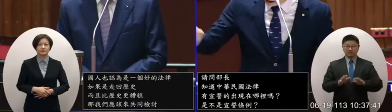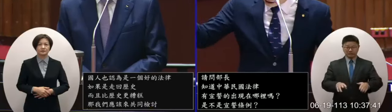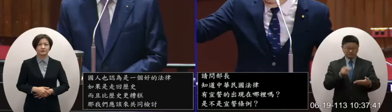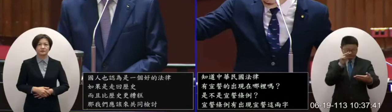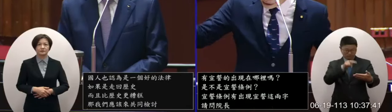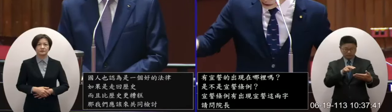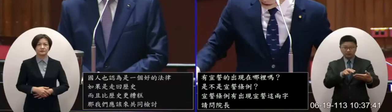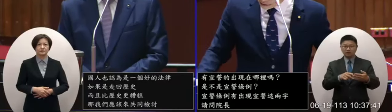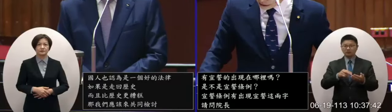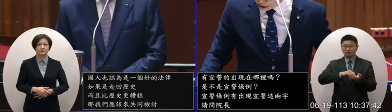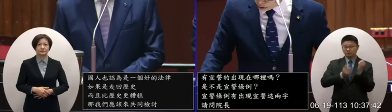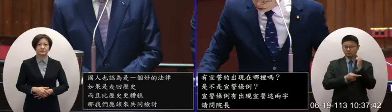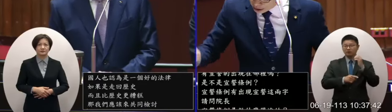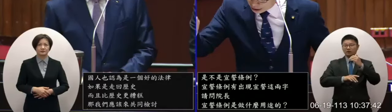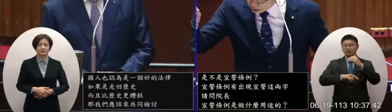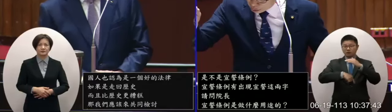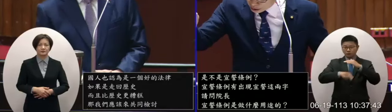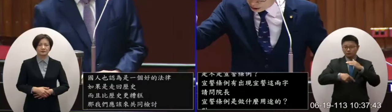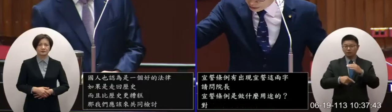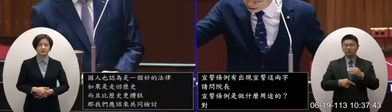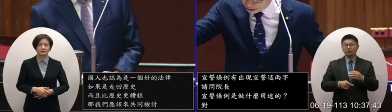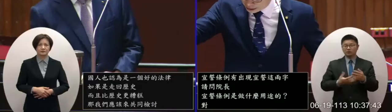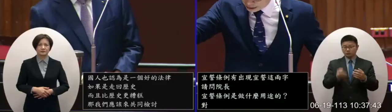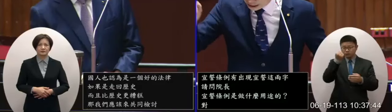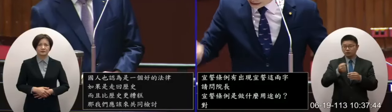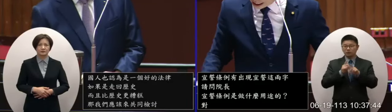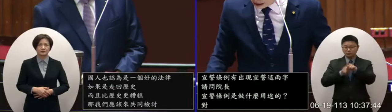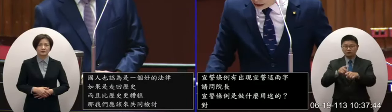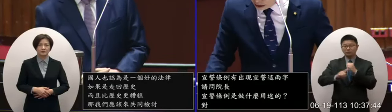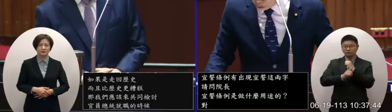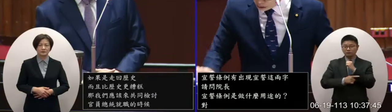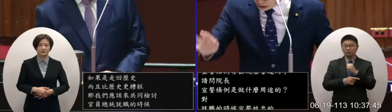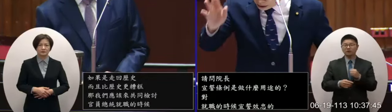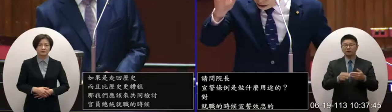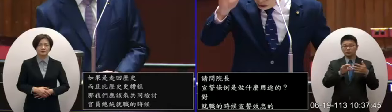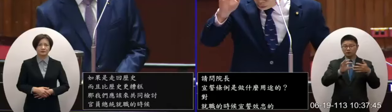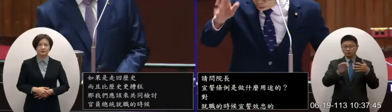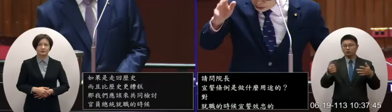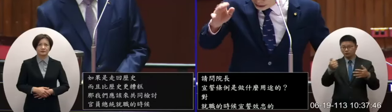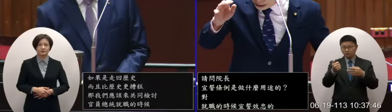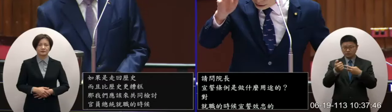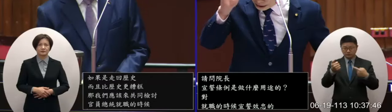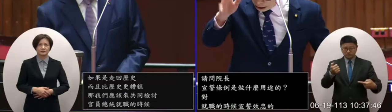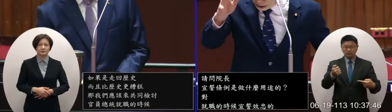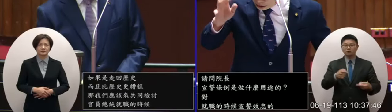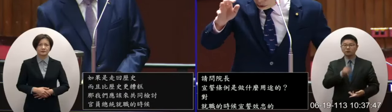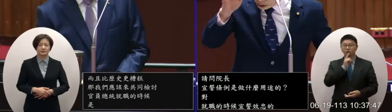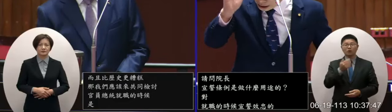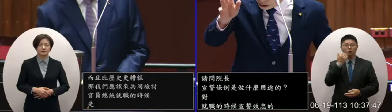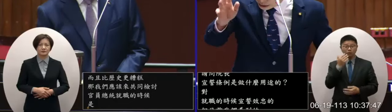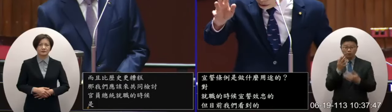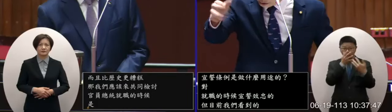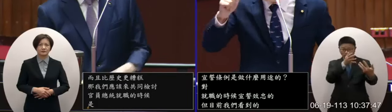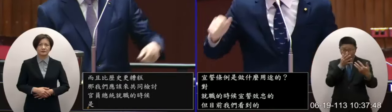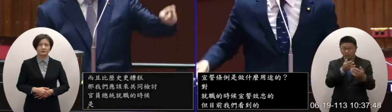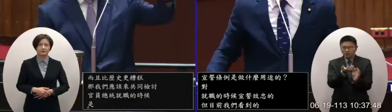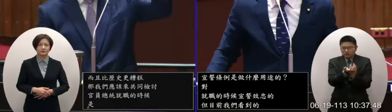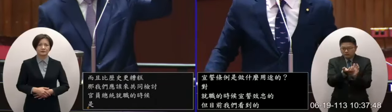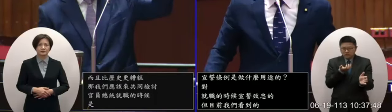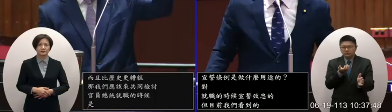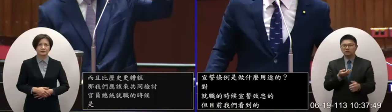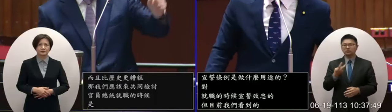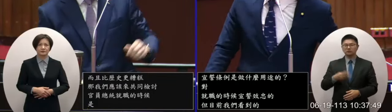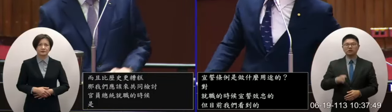到的立法院职权行使法当中，它的50条之一的第三项，他说呢，询问前在调查都令其宣